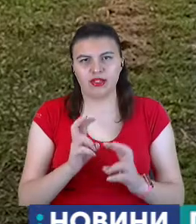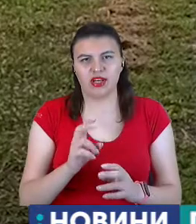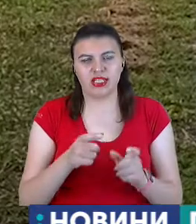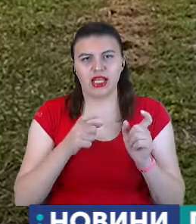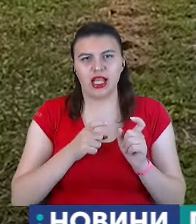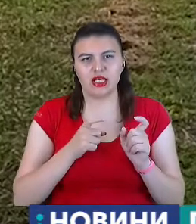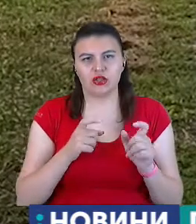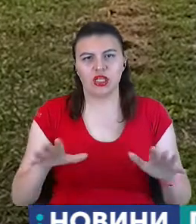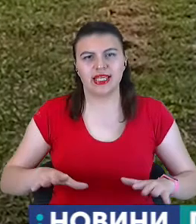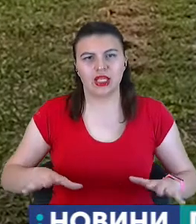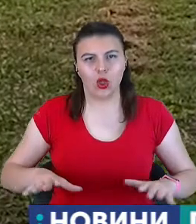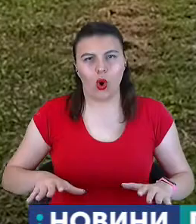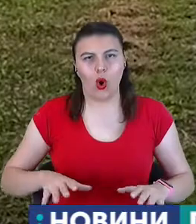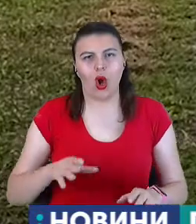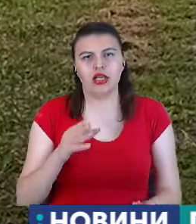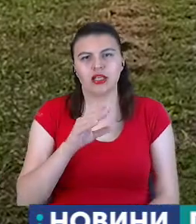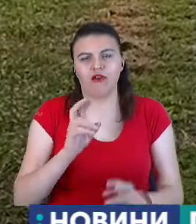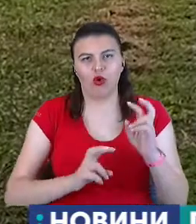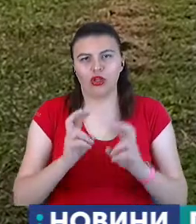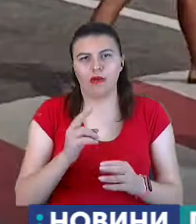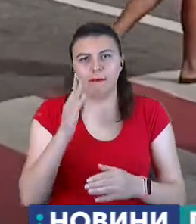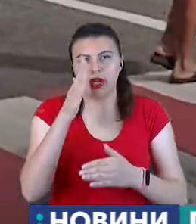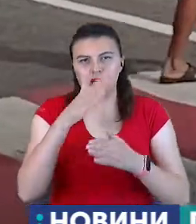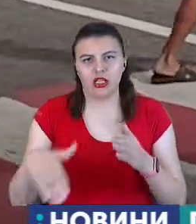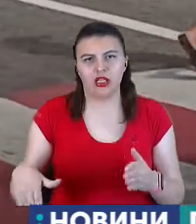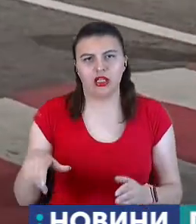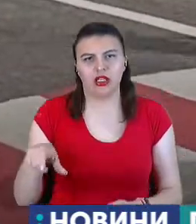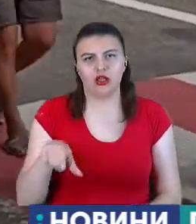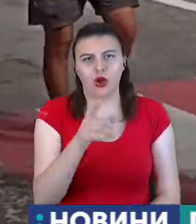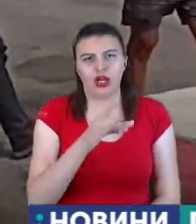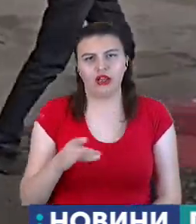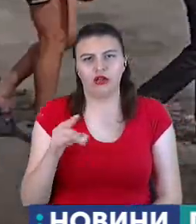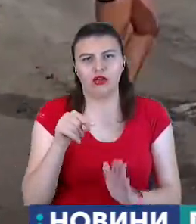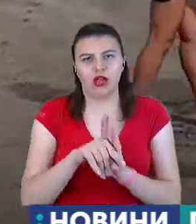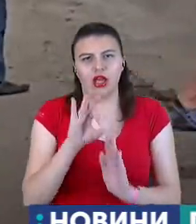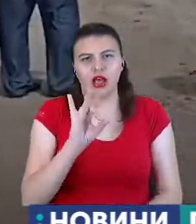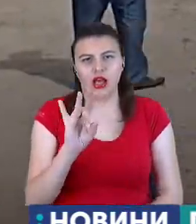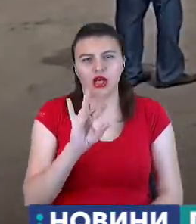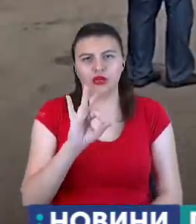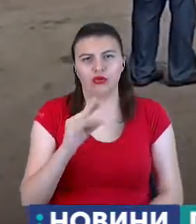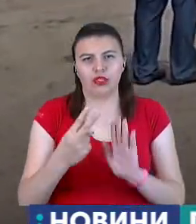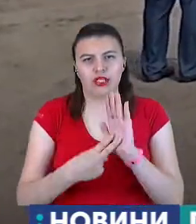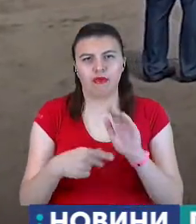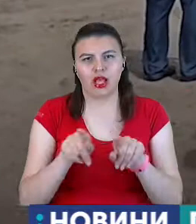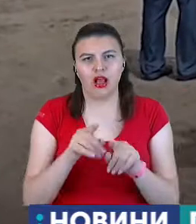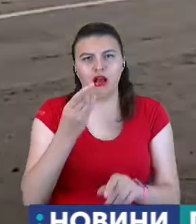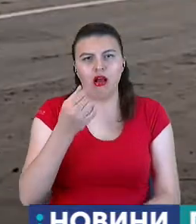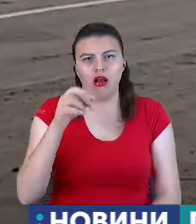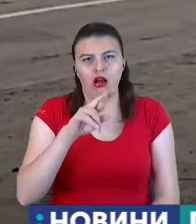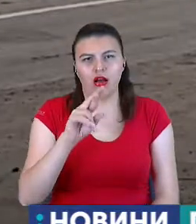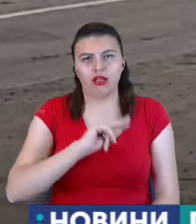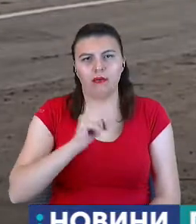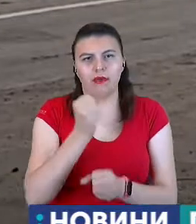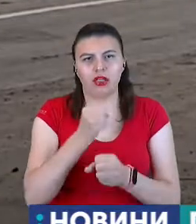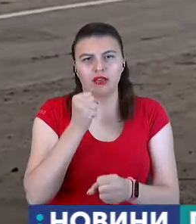Стрілецького кінного заводу перекрили дорогу регіонального значення Р-07. Такою акцією працівники вимагають